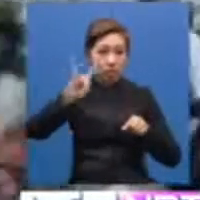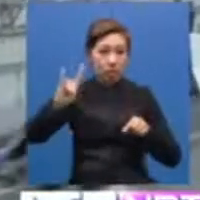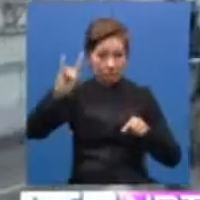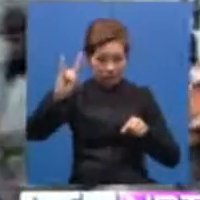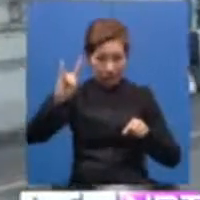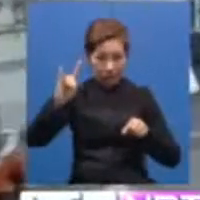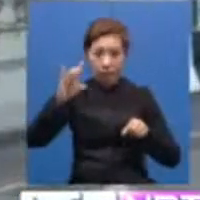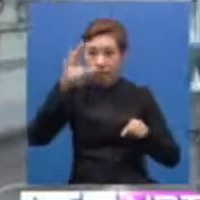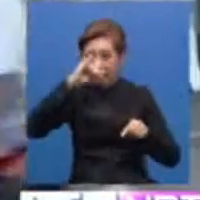กิโลเมตรม.ค